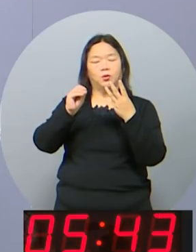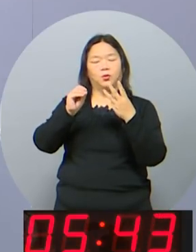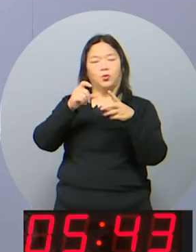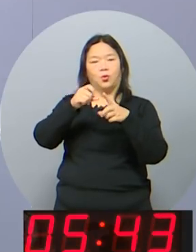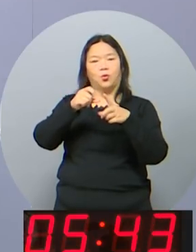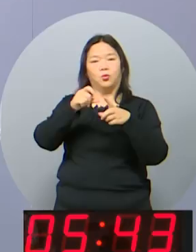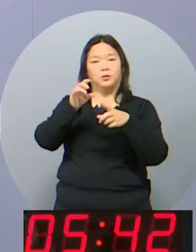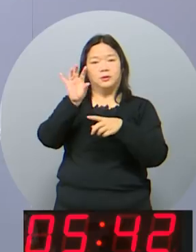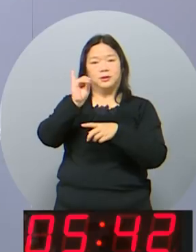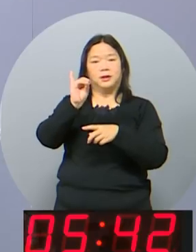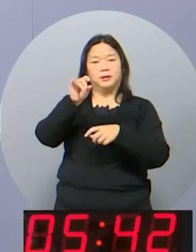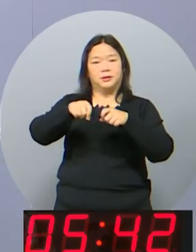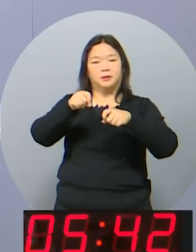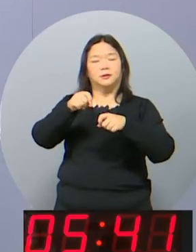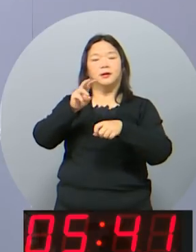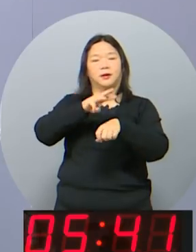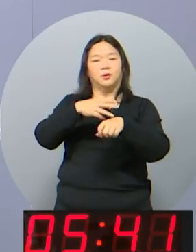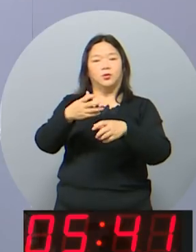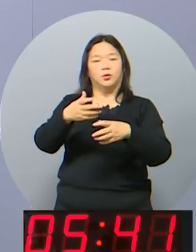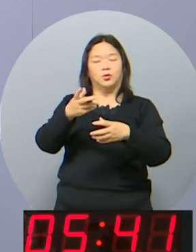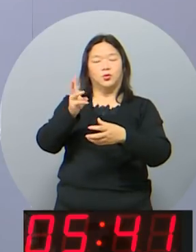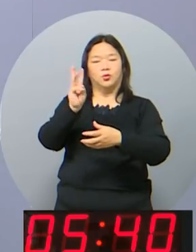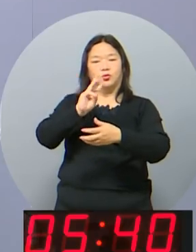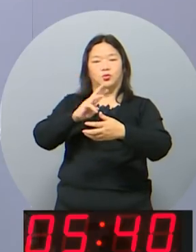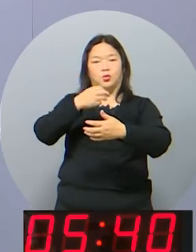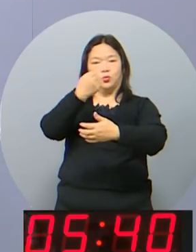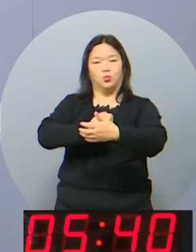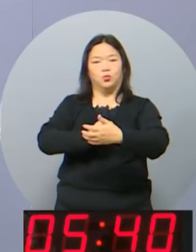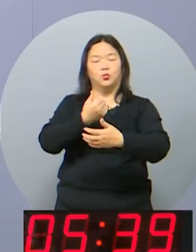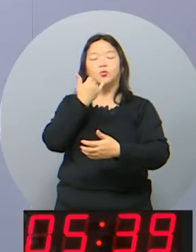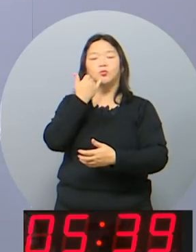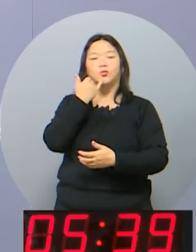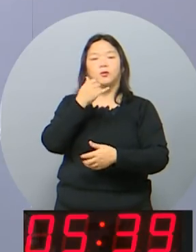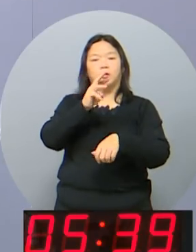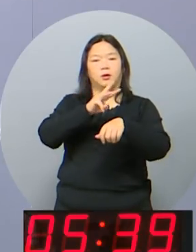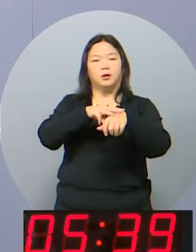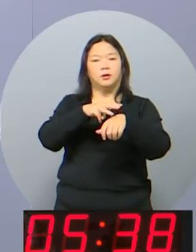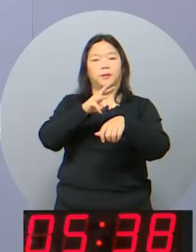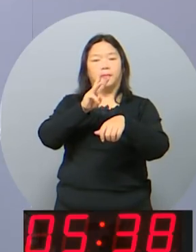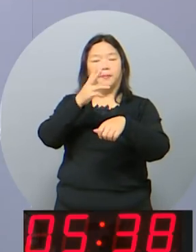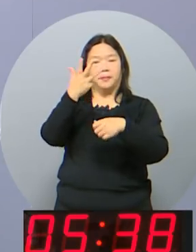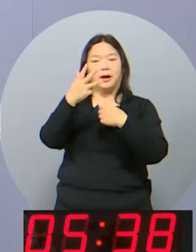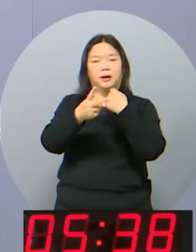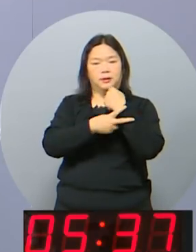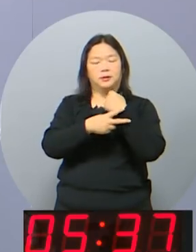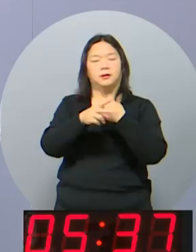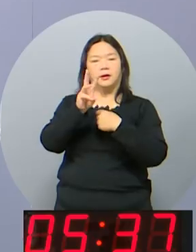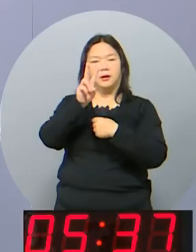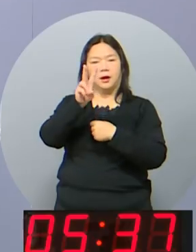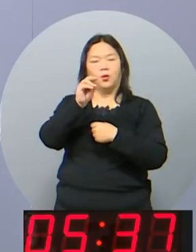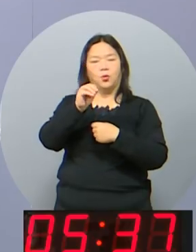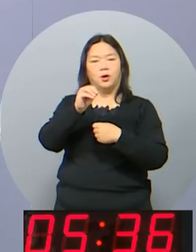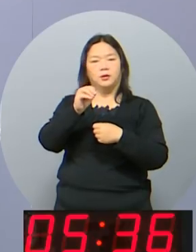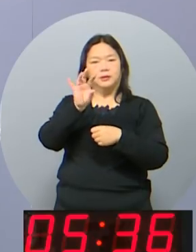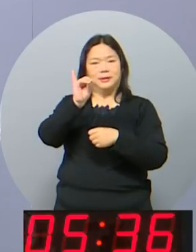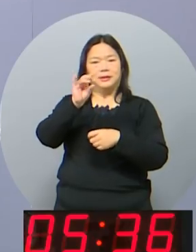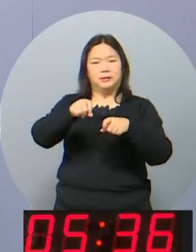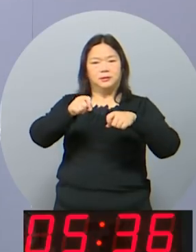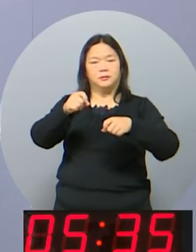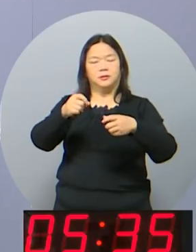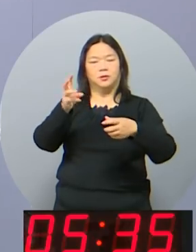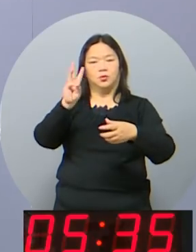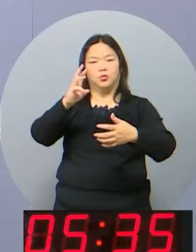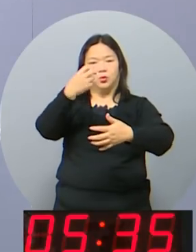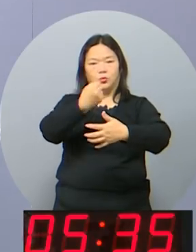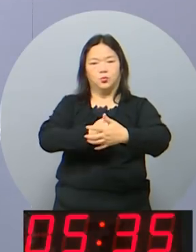是我们淡水的。然后巴黎的2万吨的蓄水池也完成了，也我跟吴医生立委我们